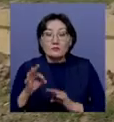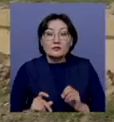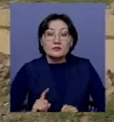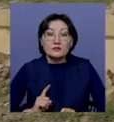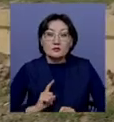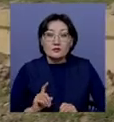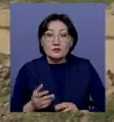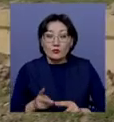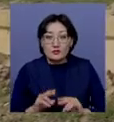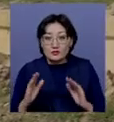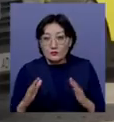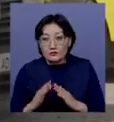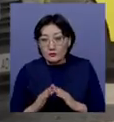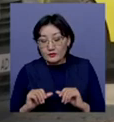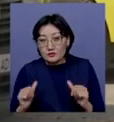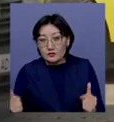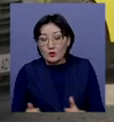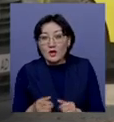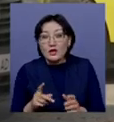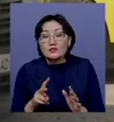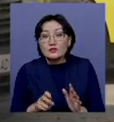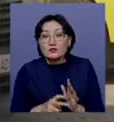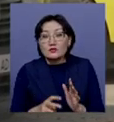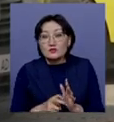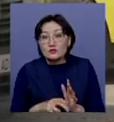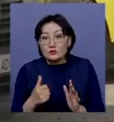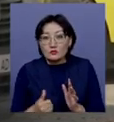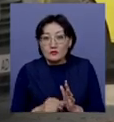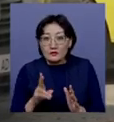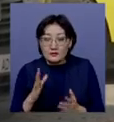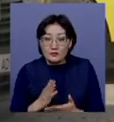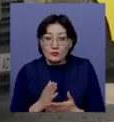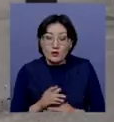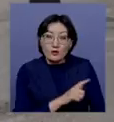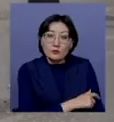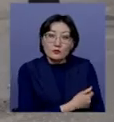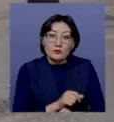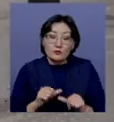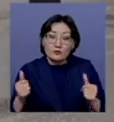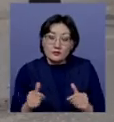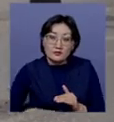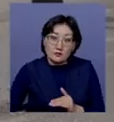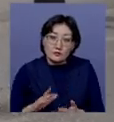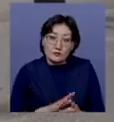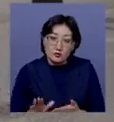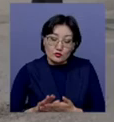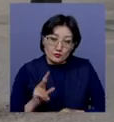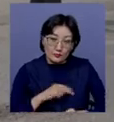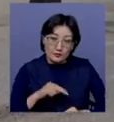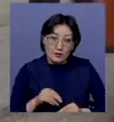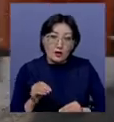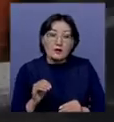тұрған тәуелсіздікке 20 жыл тұрғын үй алабында 716 үй бар. Медицина қызметкерлері оқшауланған аумаққа дезинфекциялық жұмыстарды